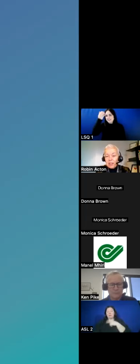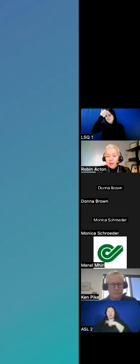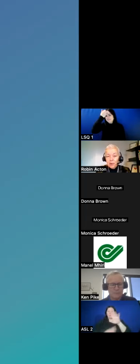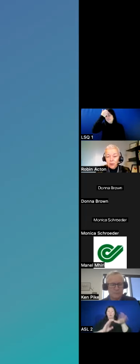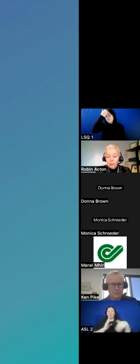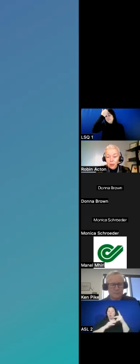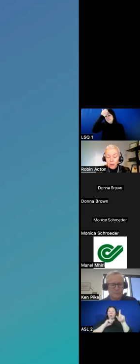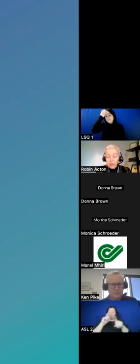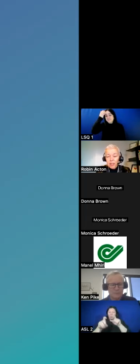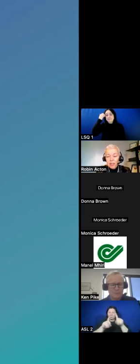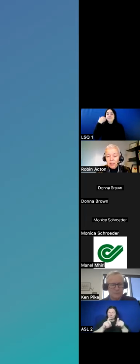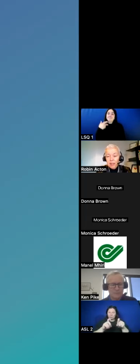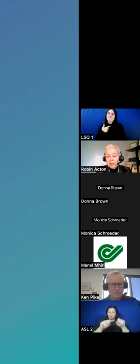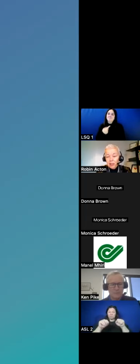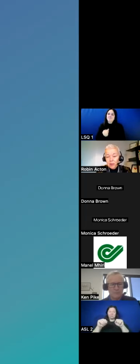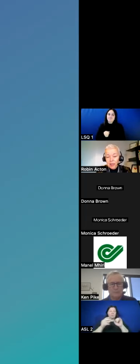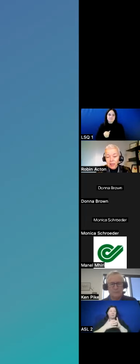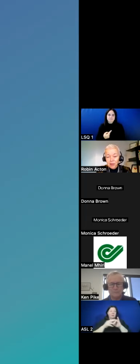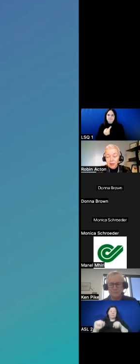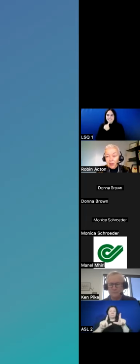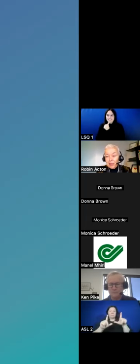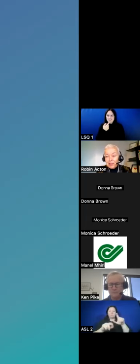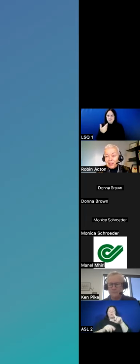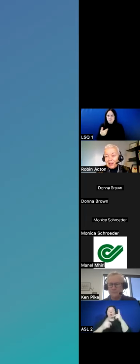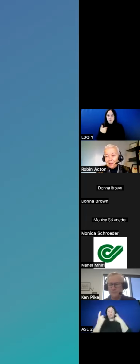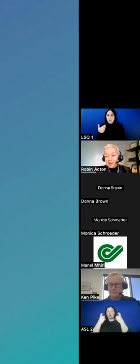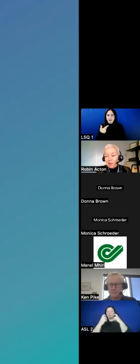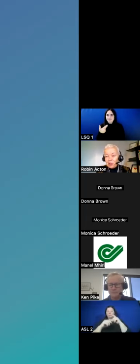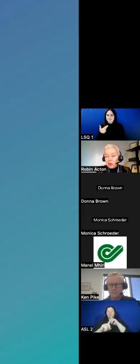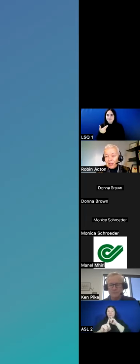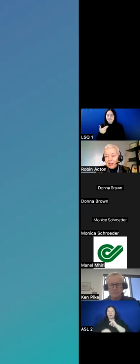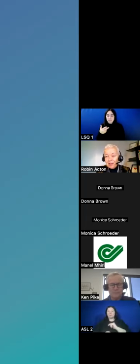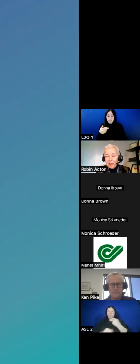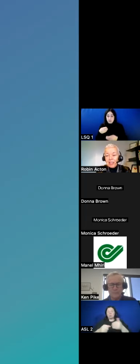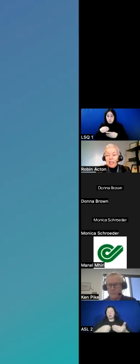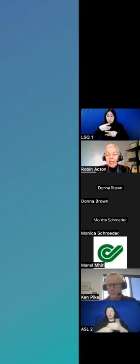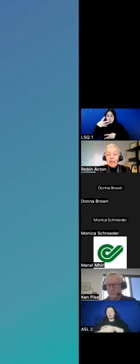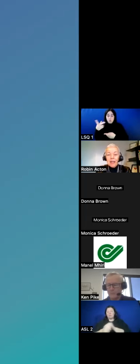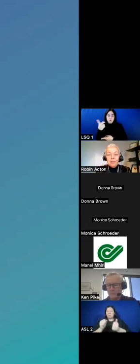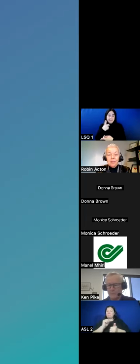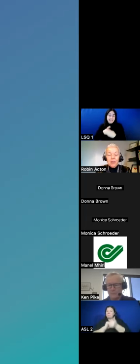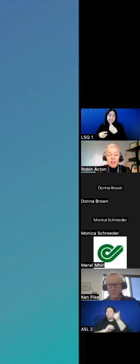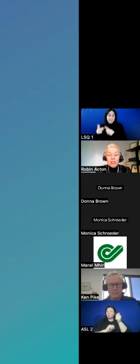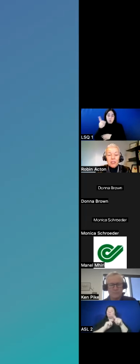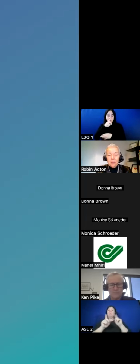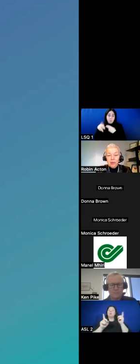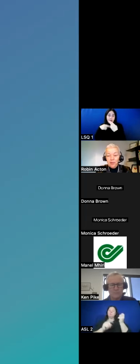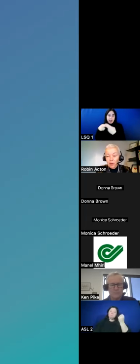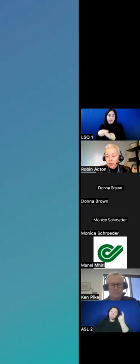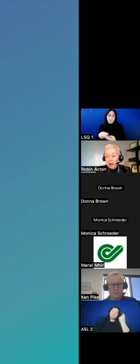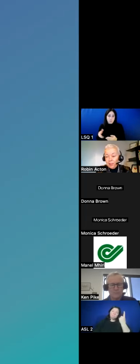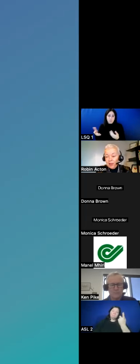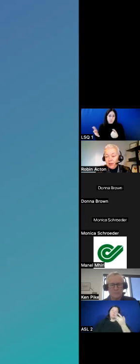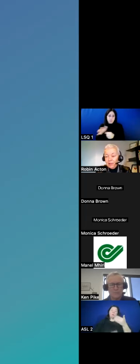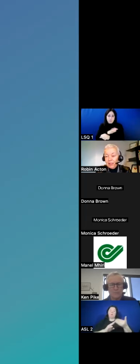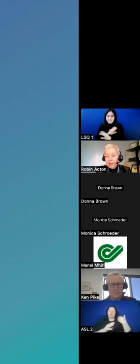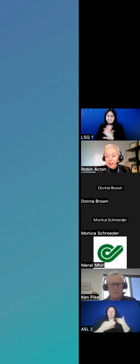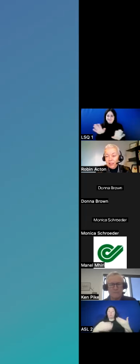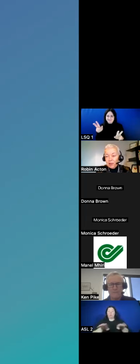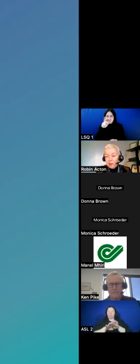Je suis un petit peu déçu on va pas avoir le temps de répondre à toutes les questions dans les